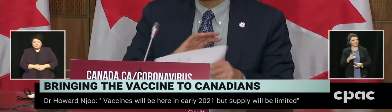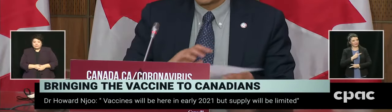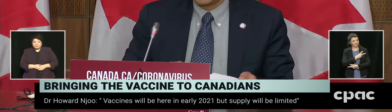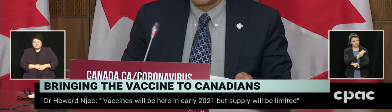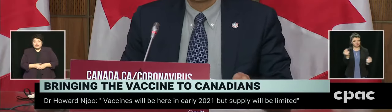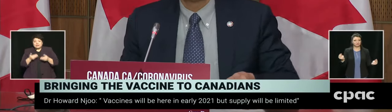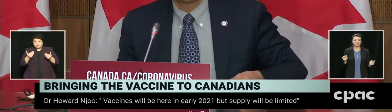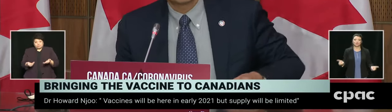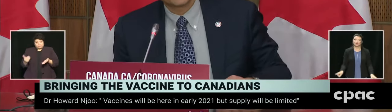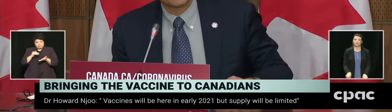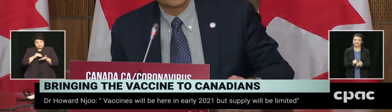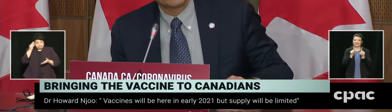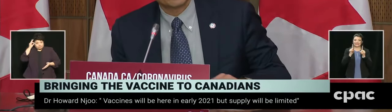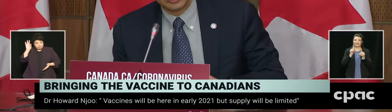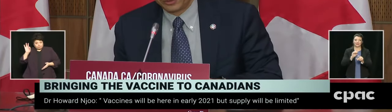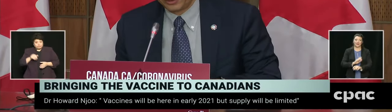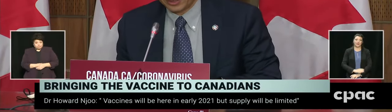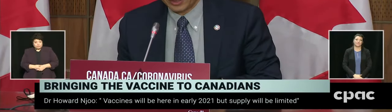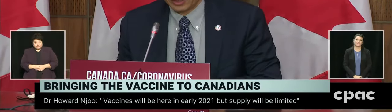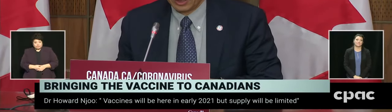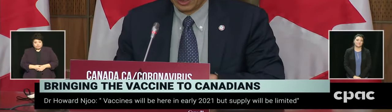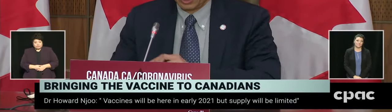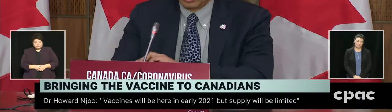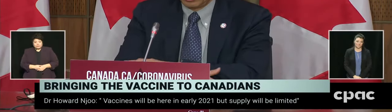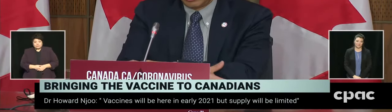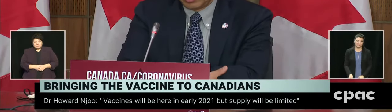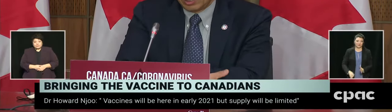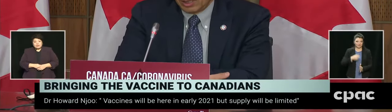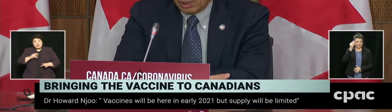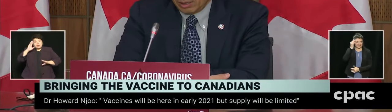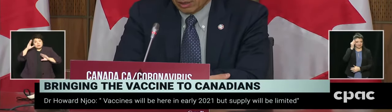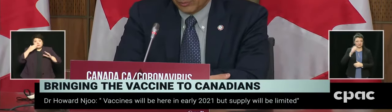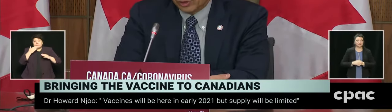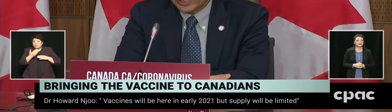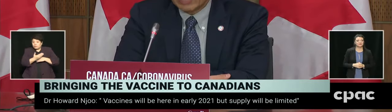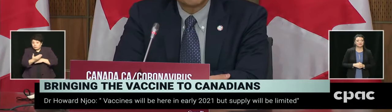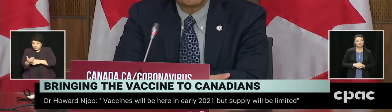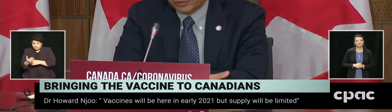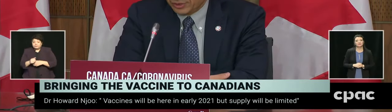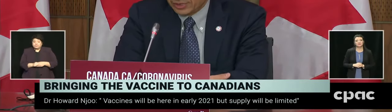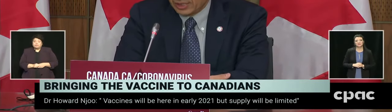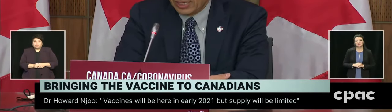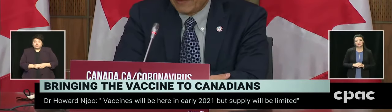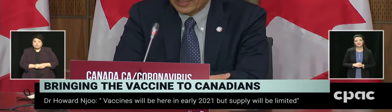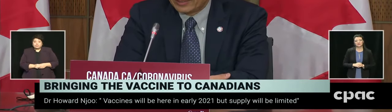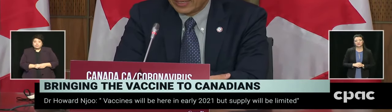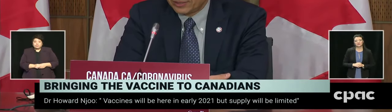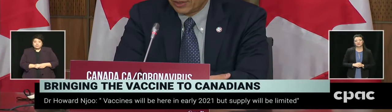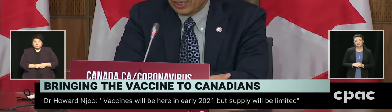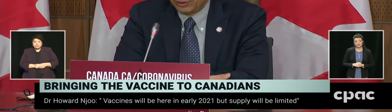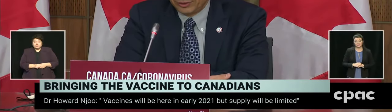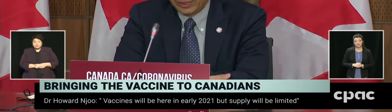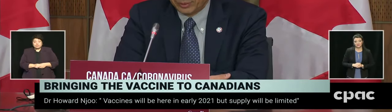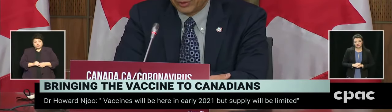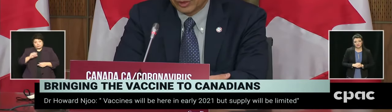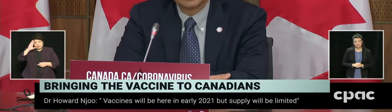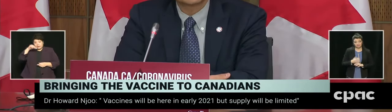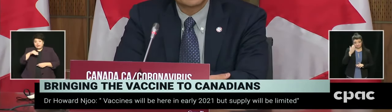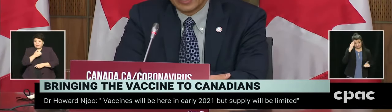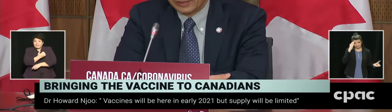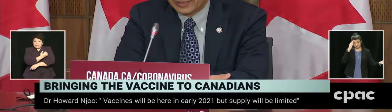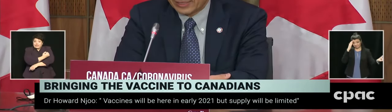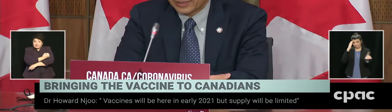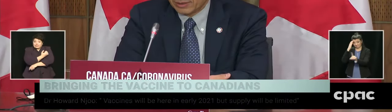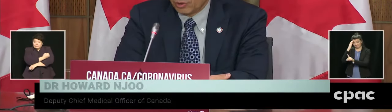en français, bonjour à toutes et à tous. Comme nous le savons tous, la vaccination est l'une des plus